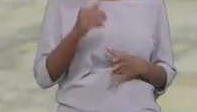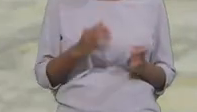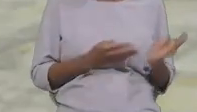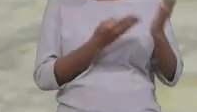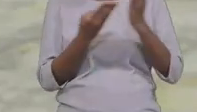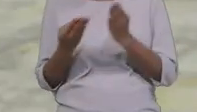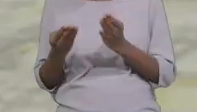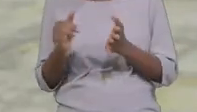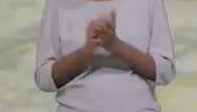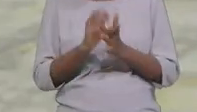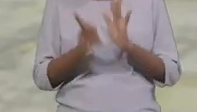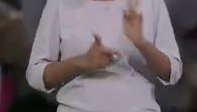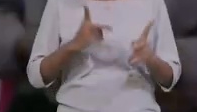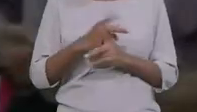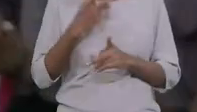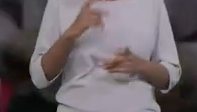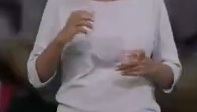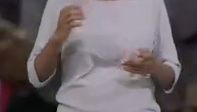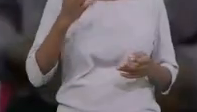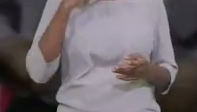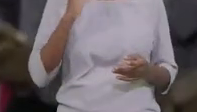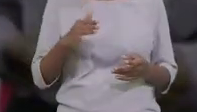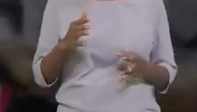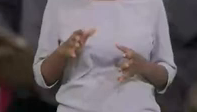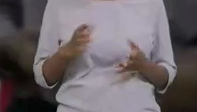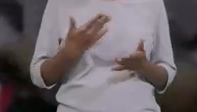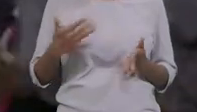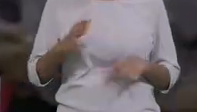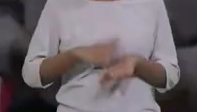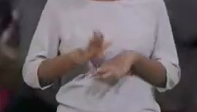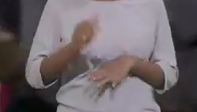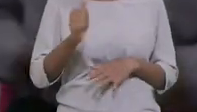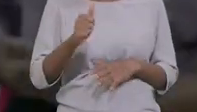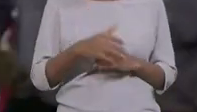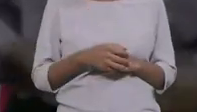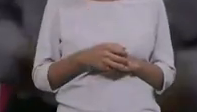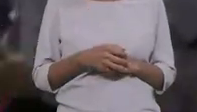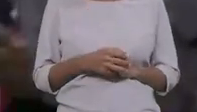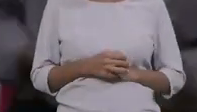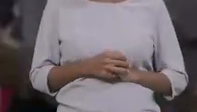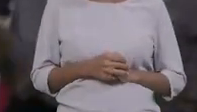Ne t'impose pas ce type de tragédie.